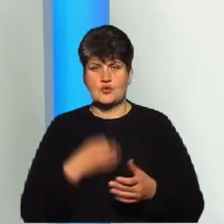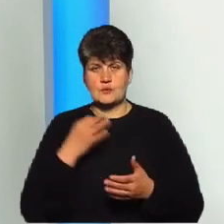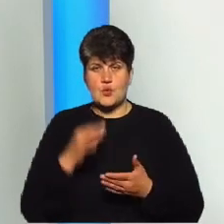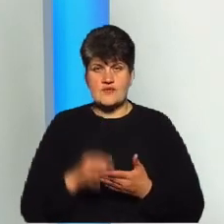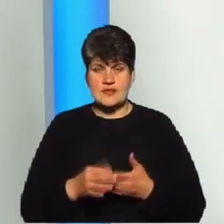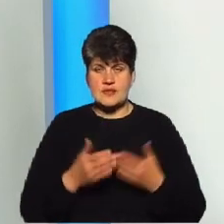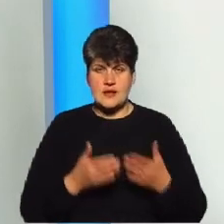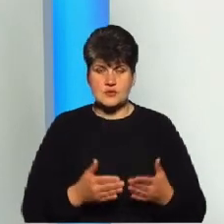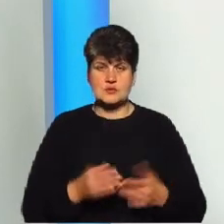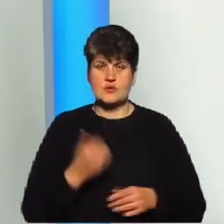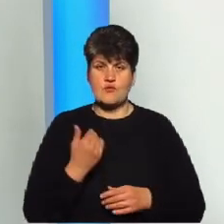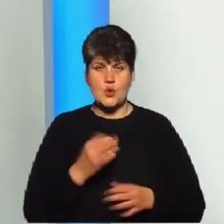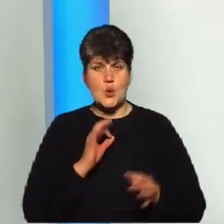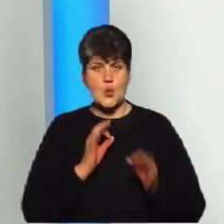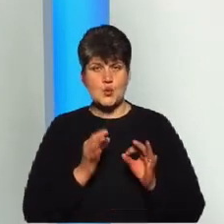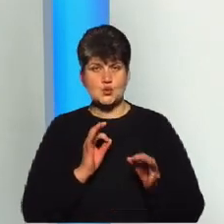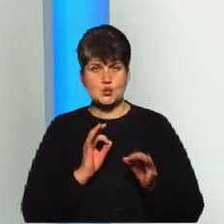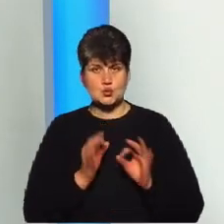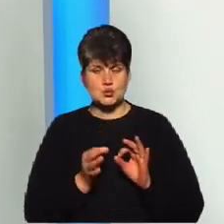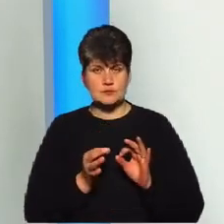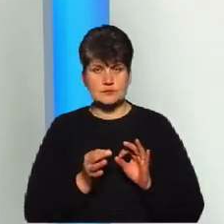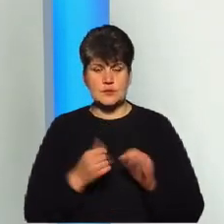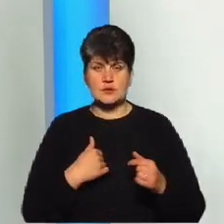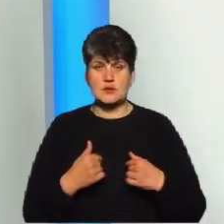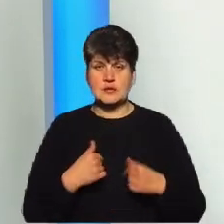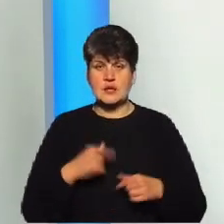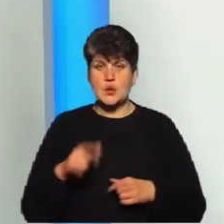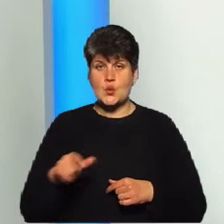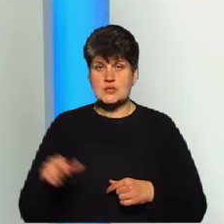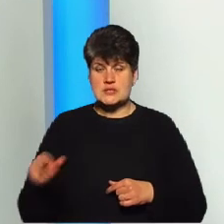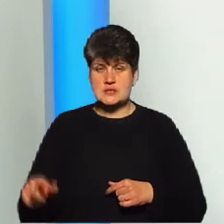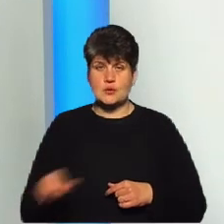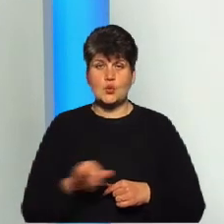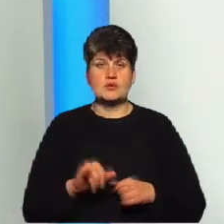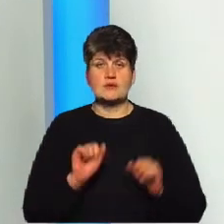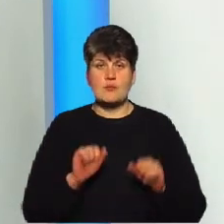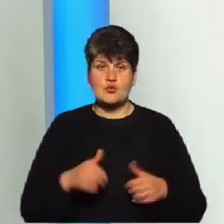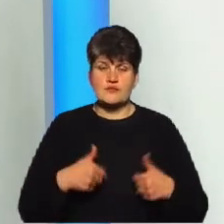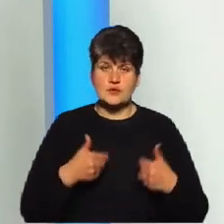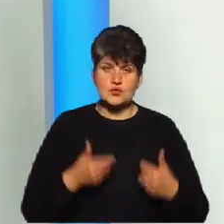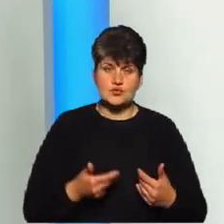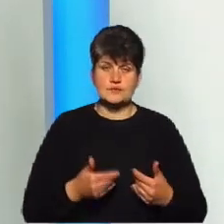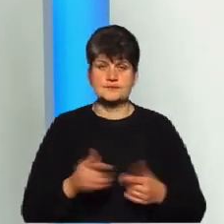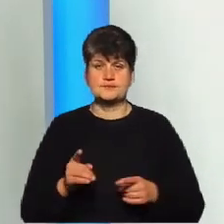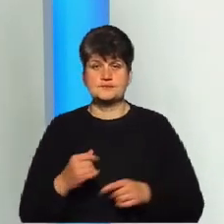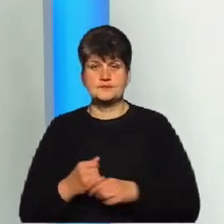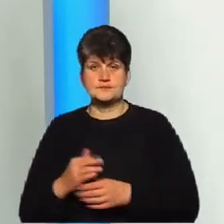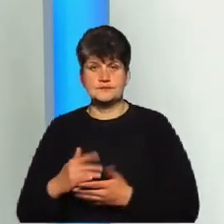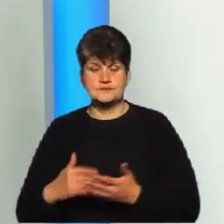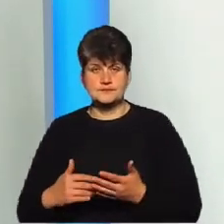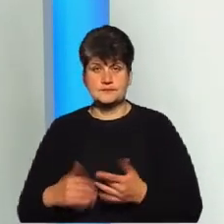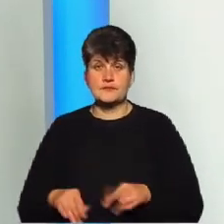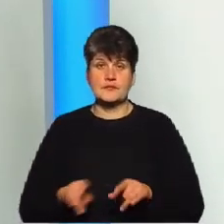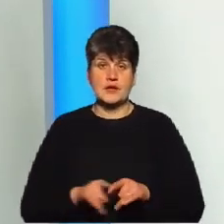вони консультують постраждалих осіб, куди вони можуть звернутися, який алгоритм дій. І також у нас в